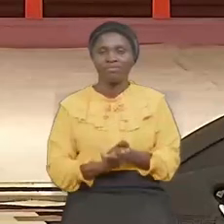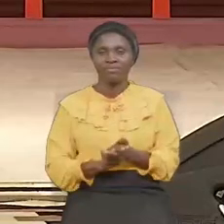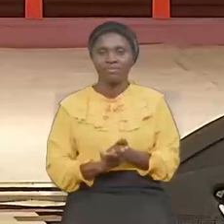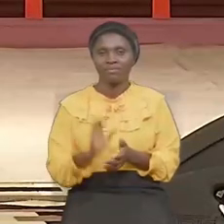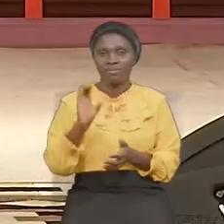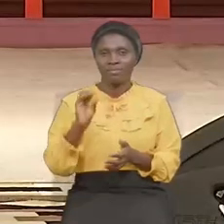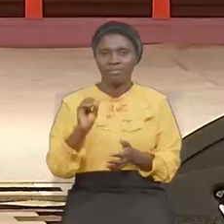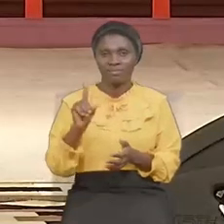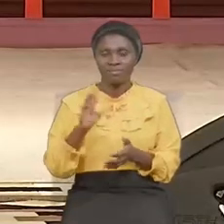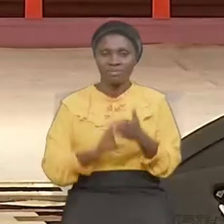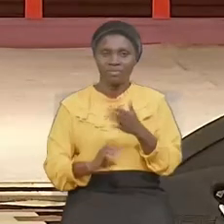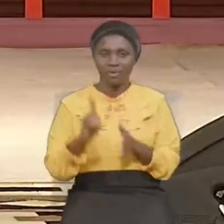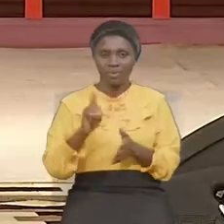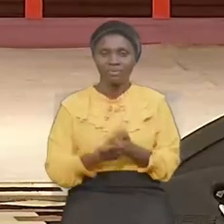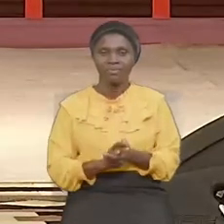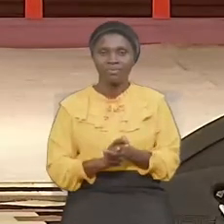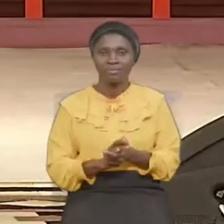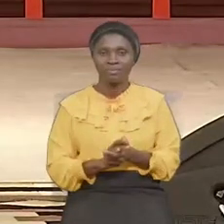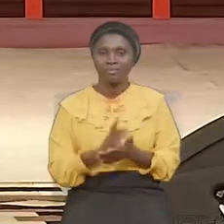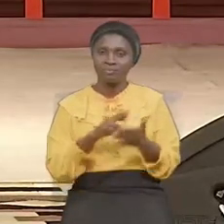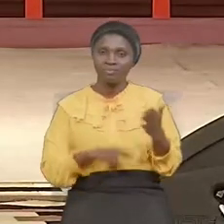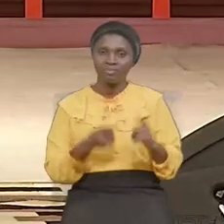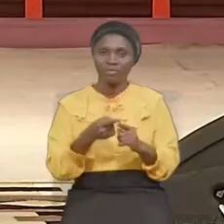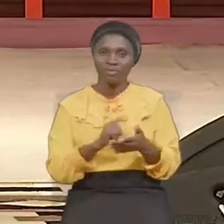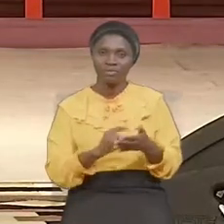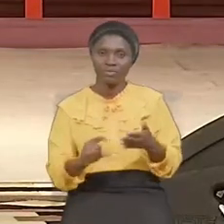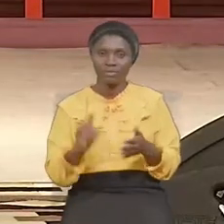Colossiens chapitre 1, verset 9.